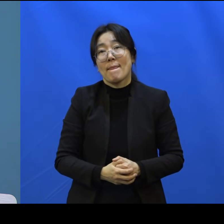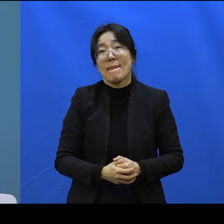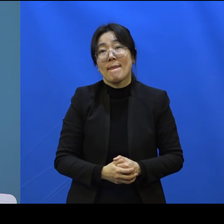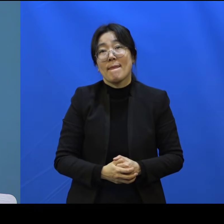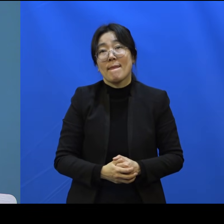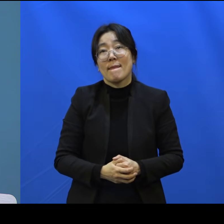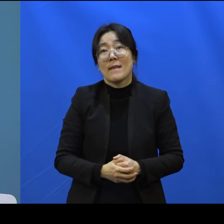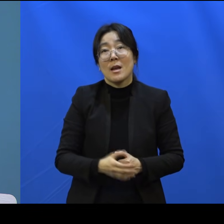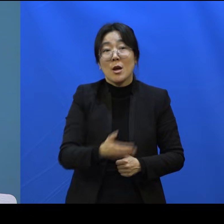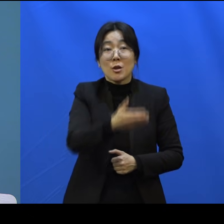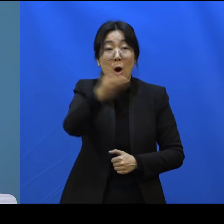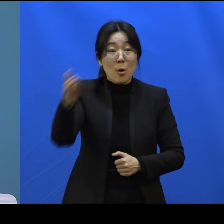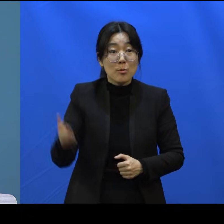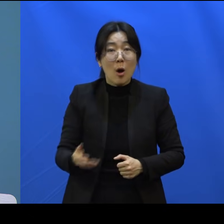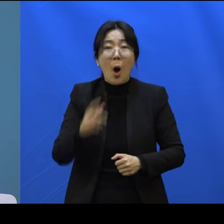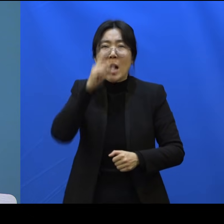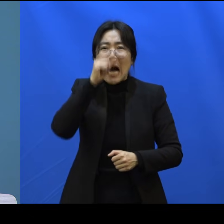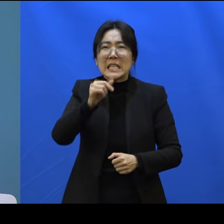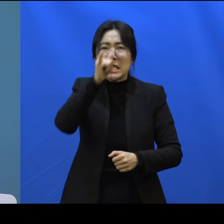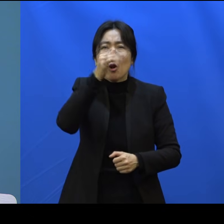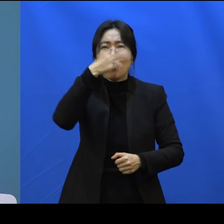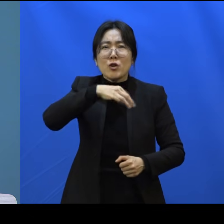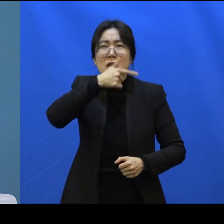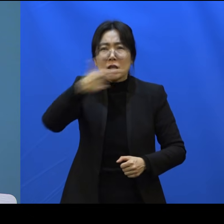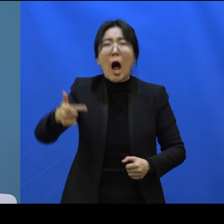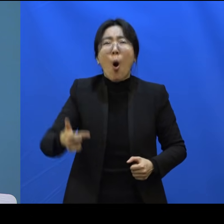여러분, 여기에 아멘 할 수 있겠습니까?